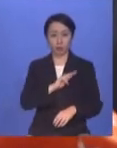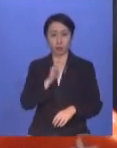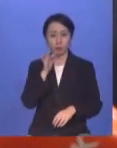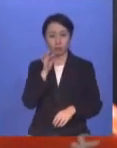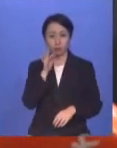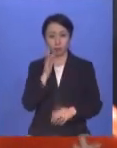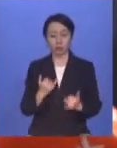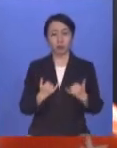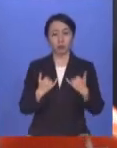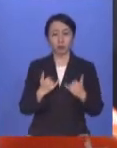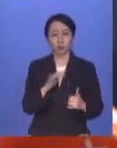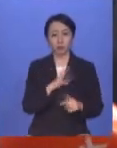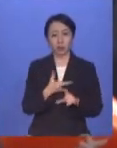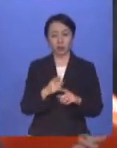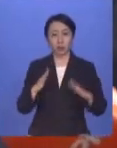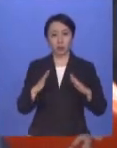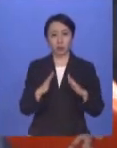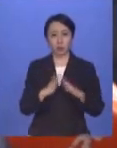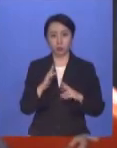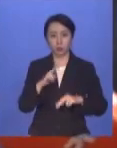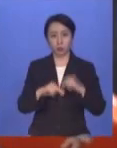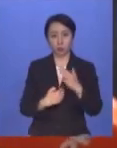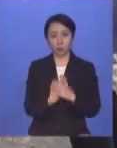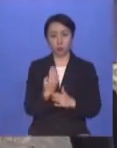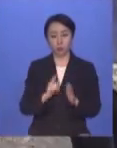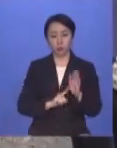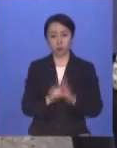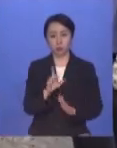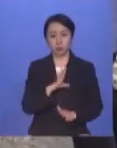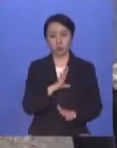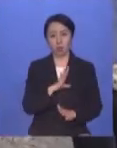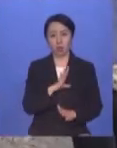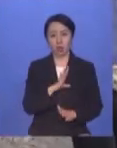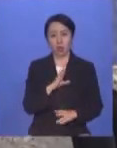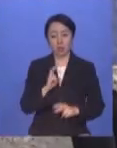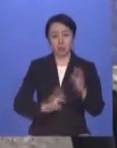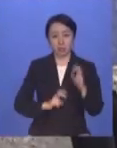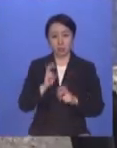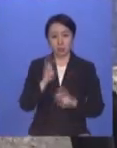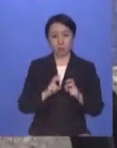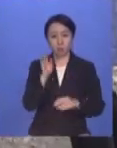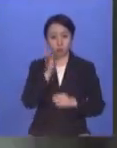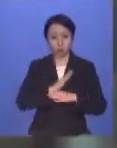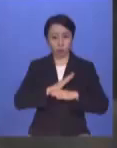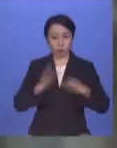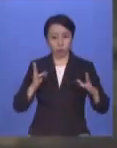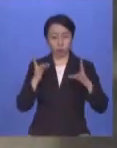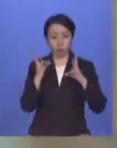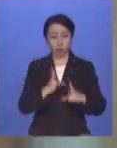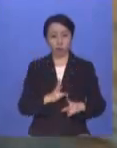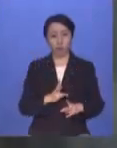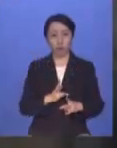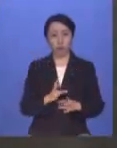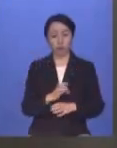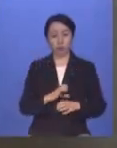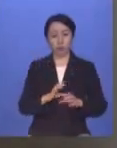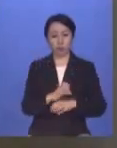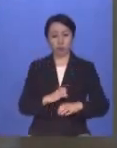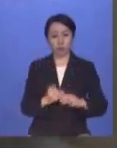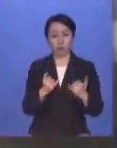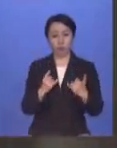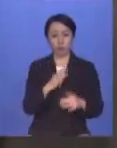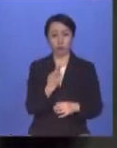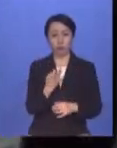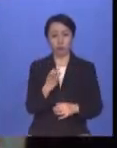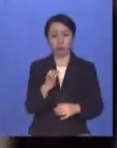уақытылы орындау тиіс. Бұл үйлердің құрылысы жаңа басталды. Былғары зауыты кентінде су тасқынының салдарын жоятын бірнеше жедел штаб орналасқан.